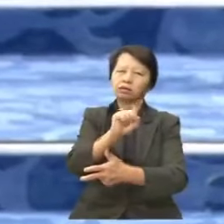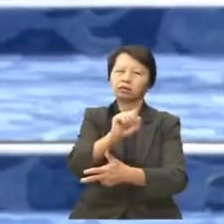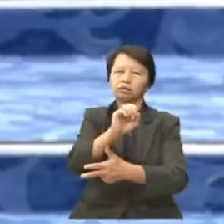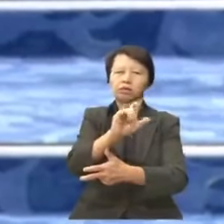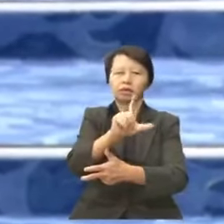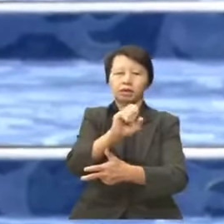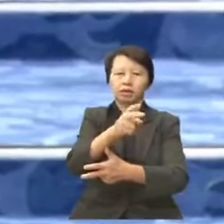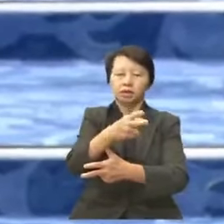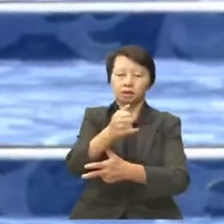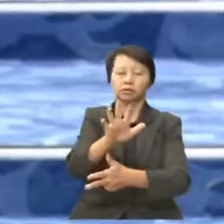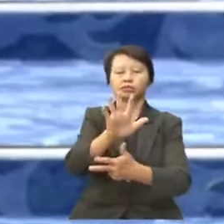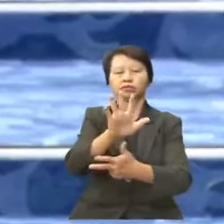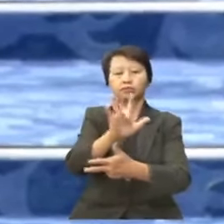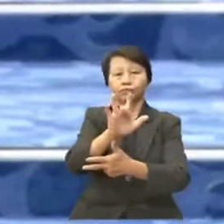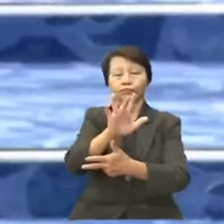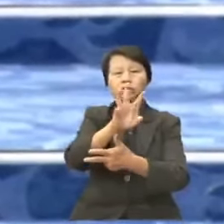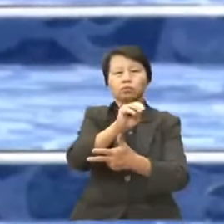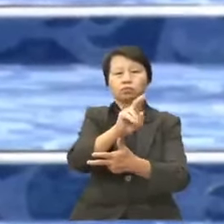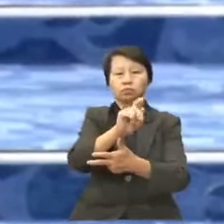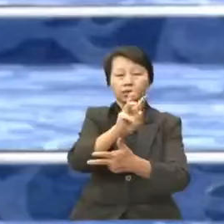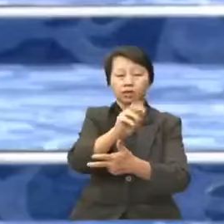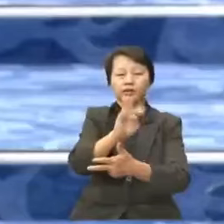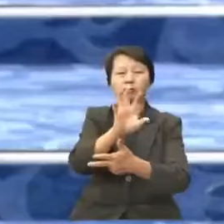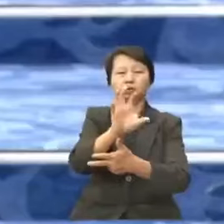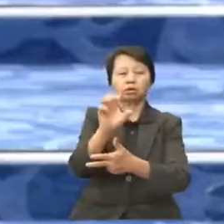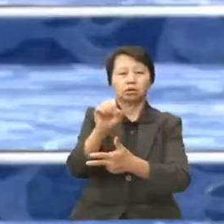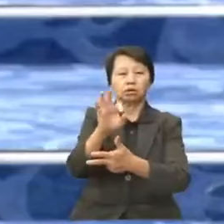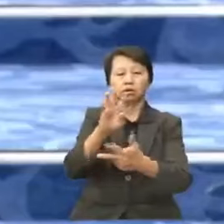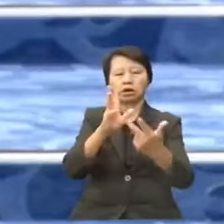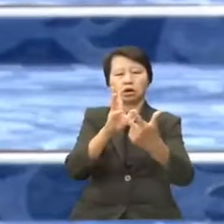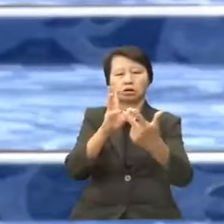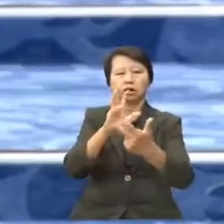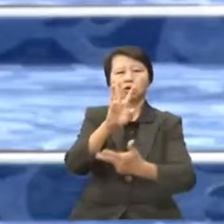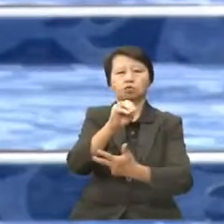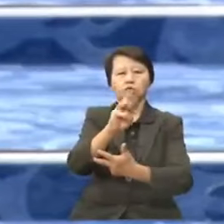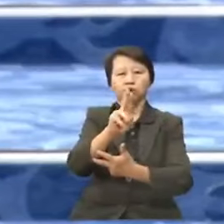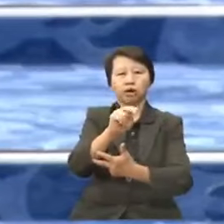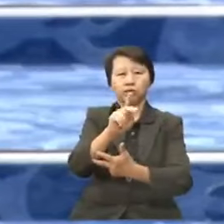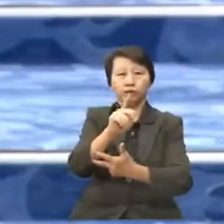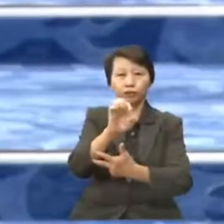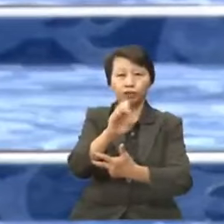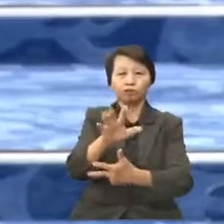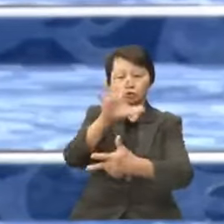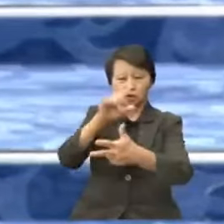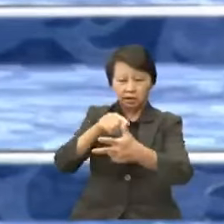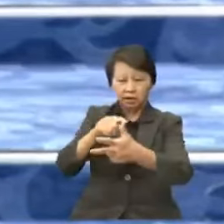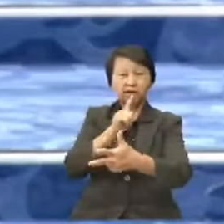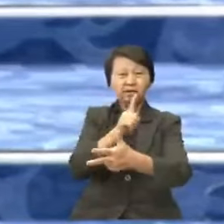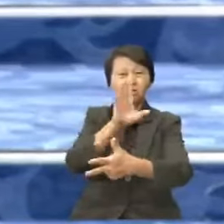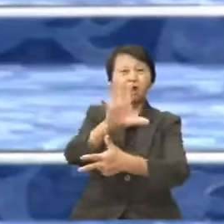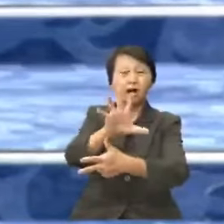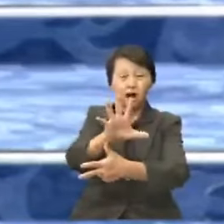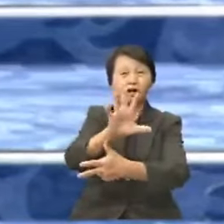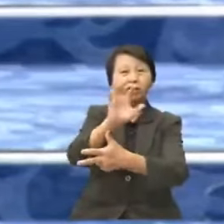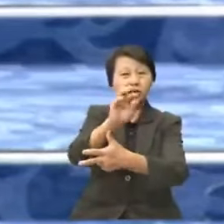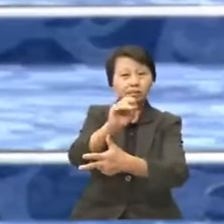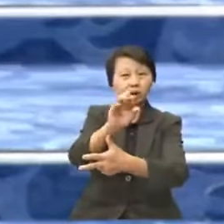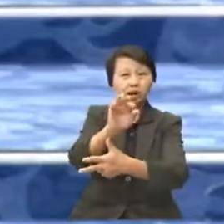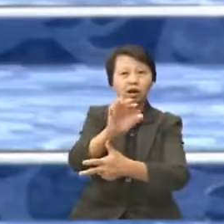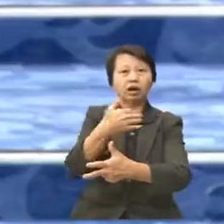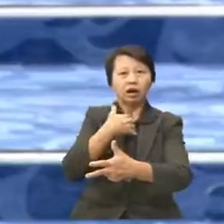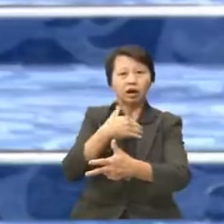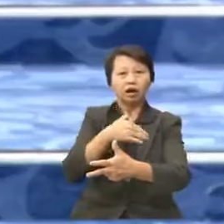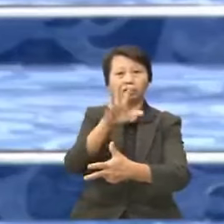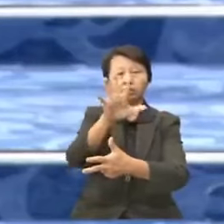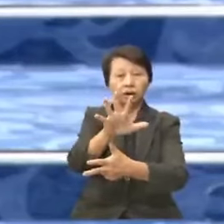ada fasikun ada zalimun ada munafikun di kalangan kita yang muslim itu pun yang mengucap Syahadah ada